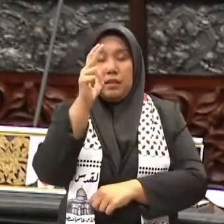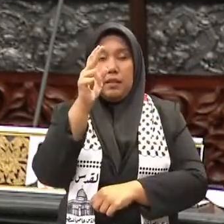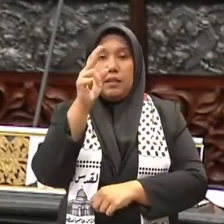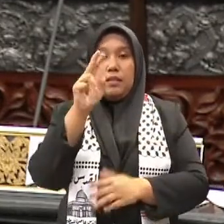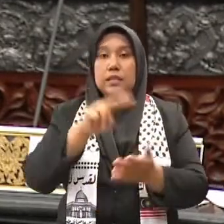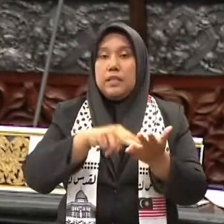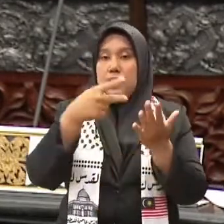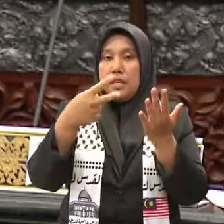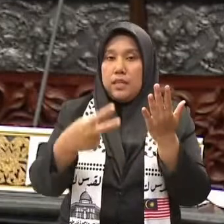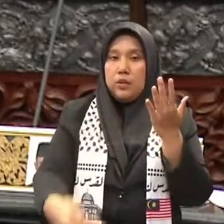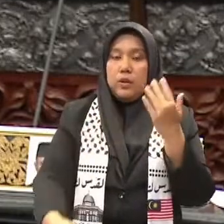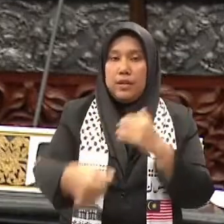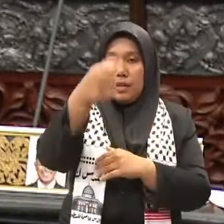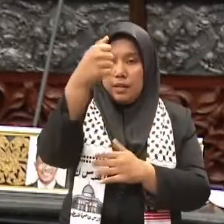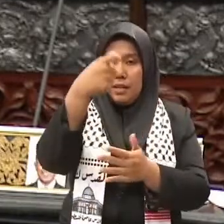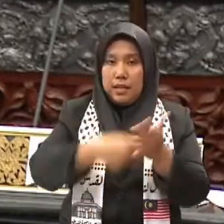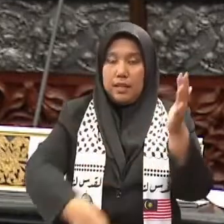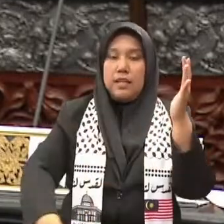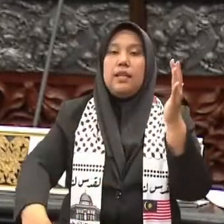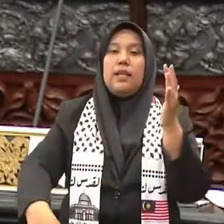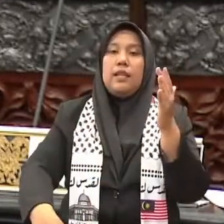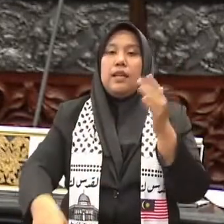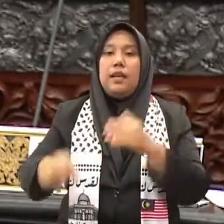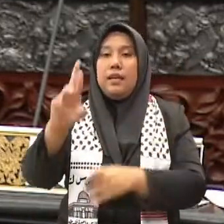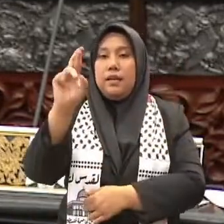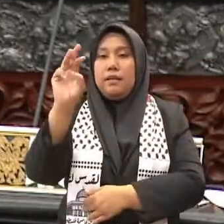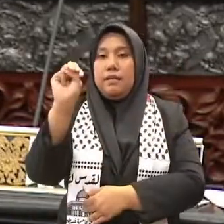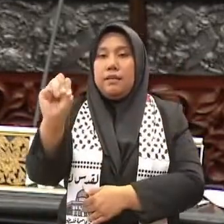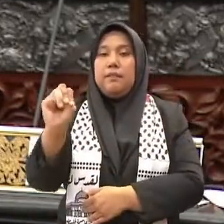Wang Ringgit yang berlaku pada hari ini Terima